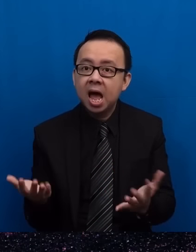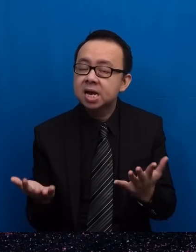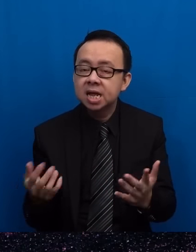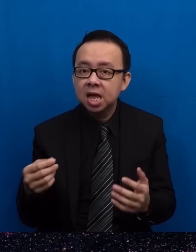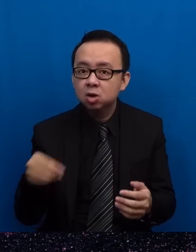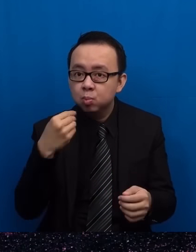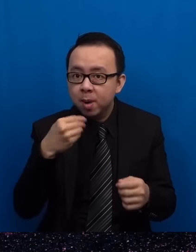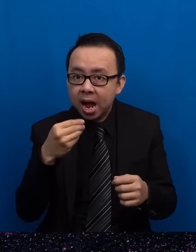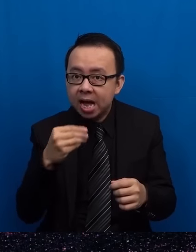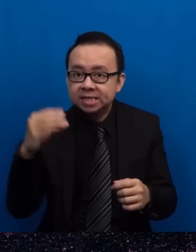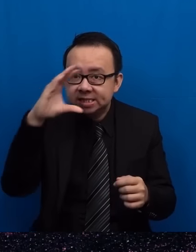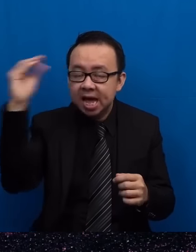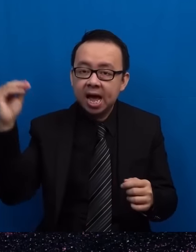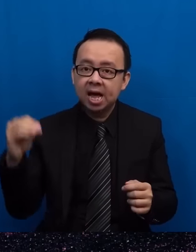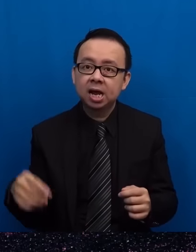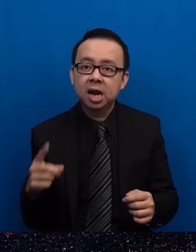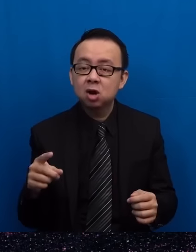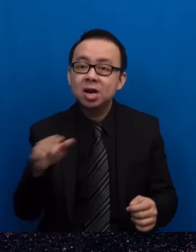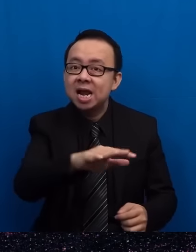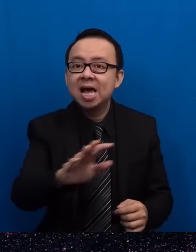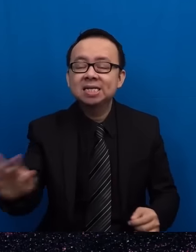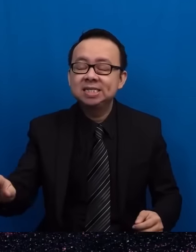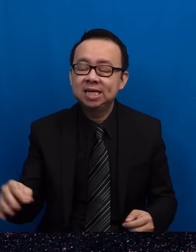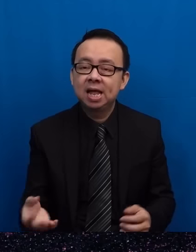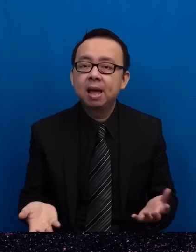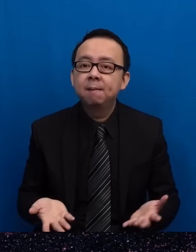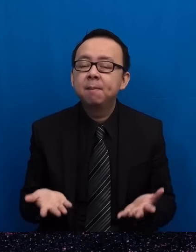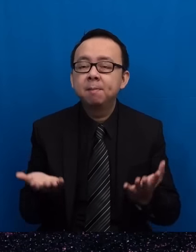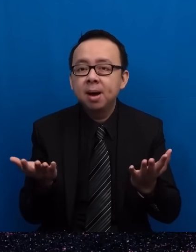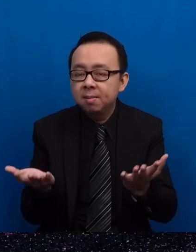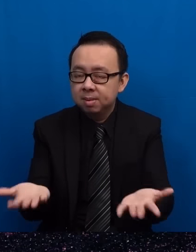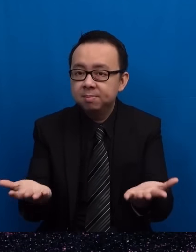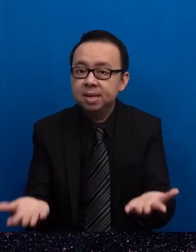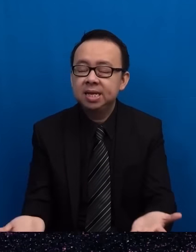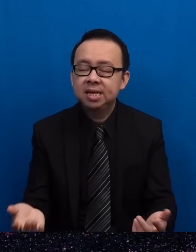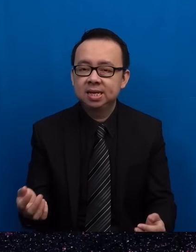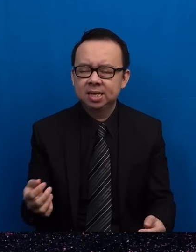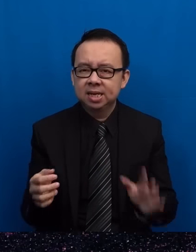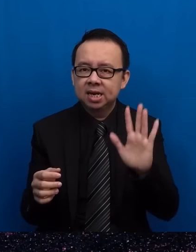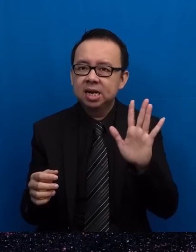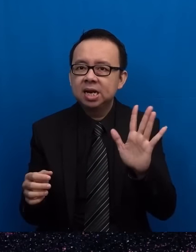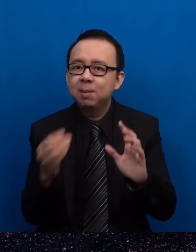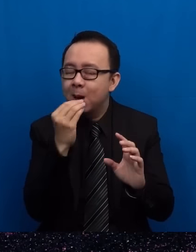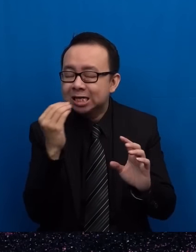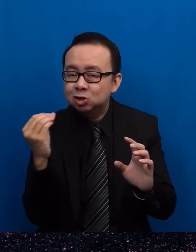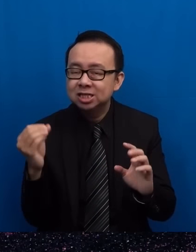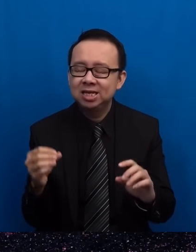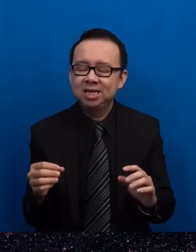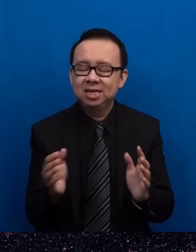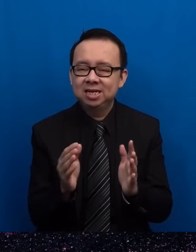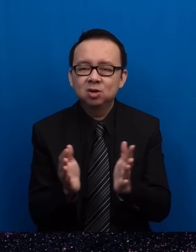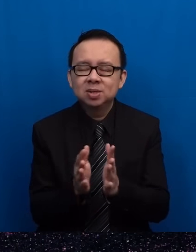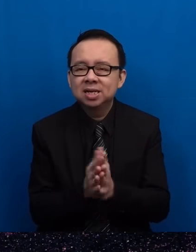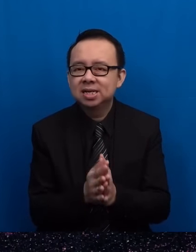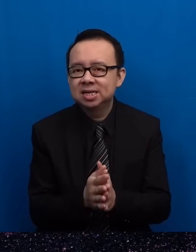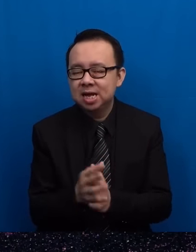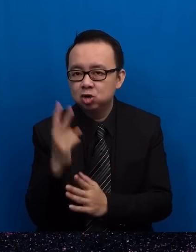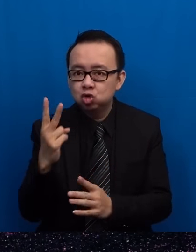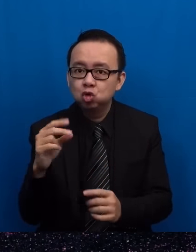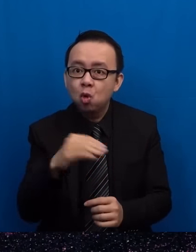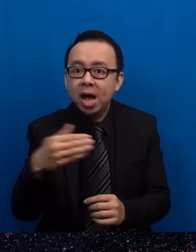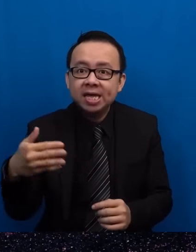lunchbox-nya, 5 roti, 2 ikan. That day Jesus found the boy and multiplied his lunch.